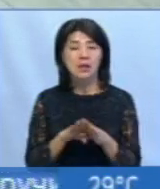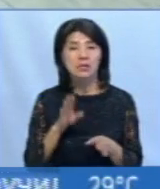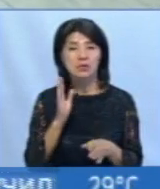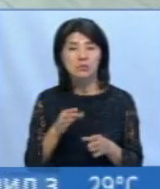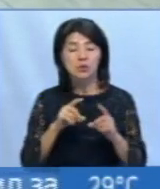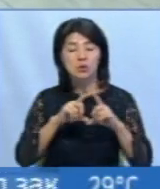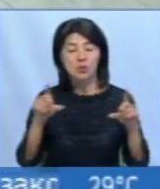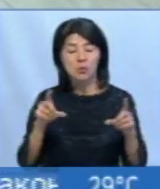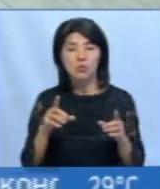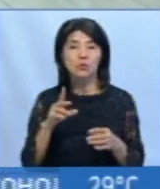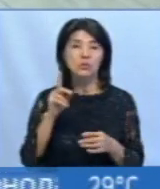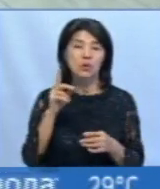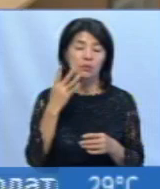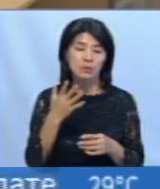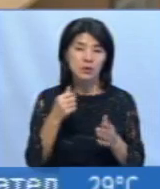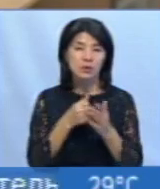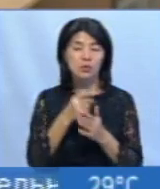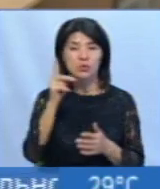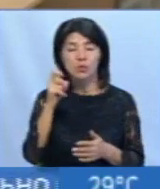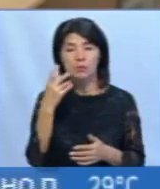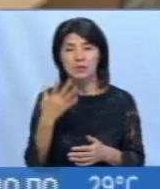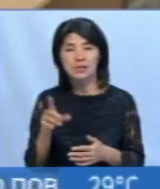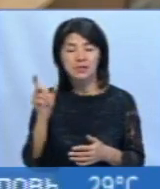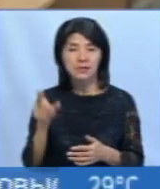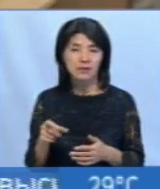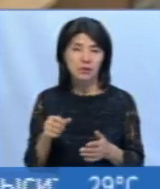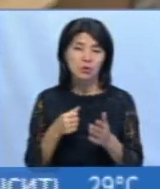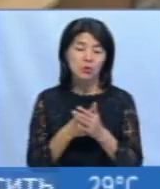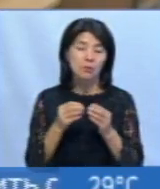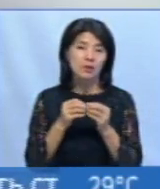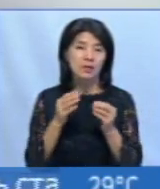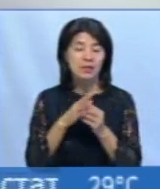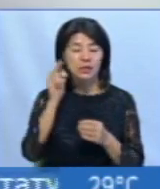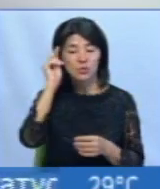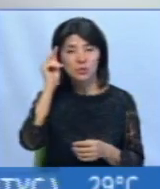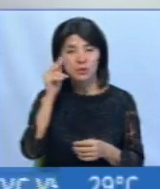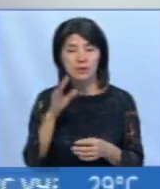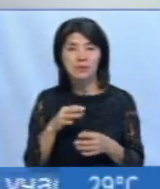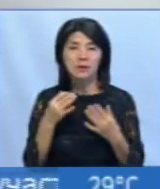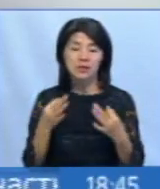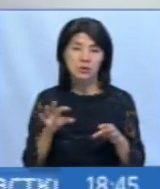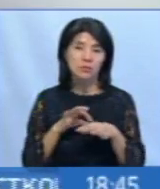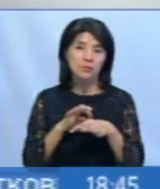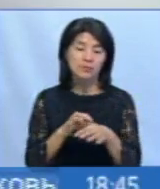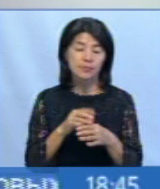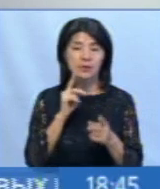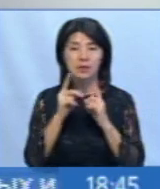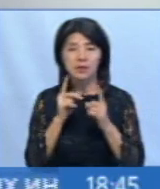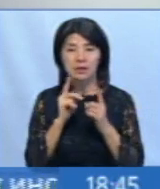до 180 человек, с численностью в дежурных классах до 15 учащихся. Разрешено проведение совещаний, заседаний в очном режиме